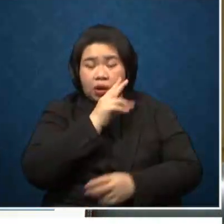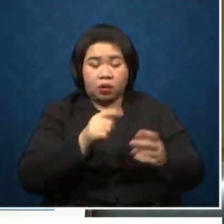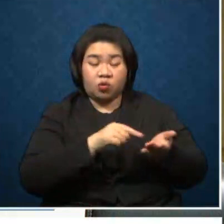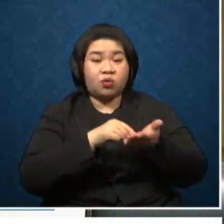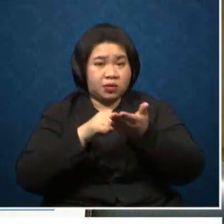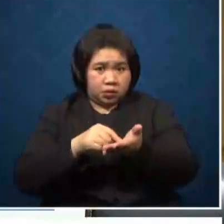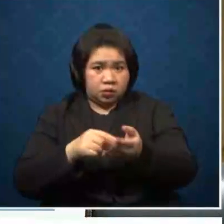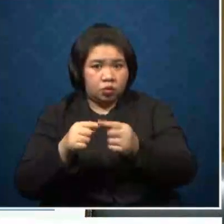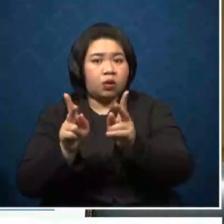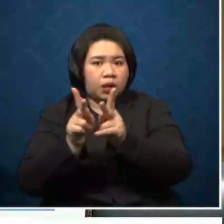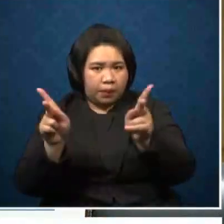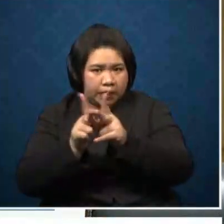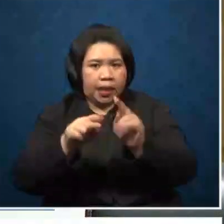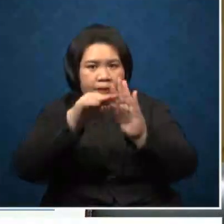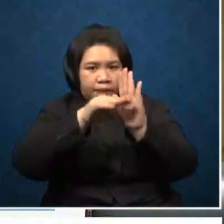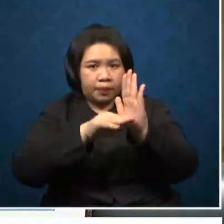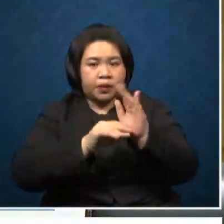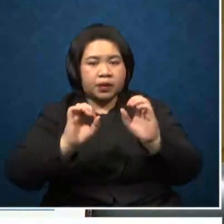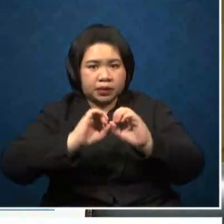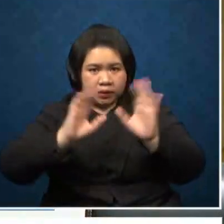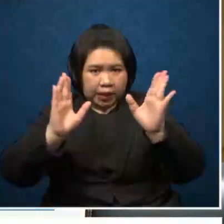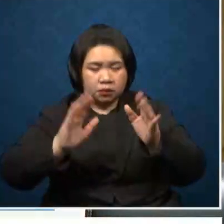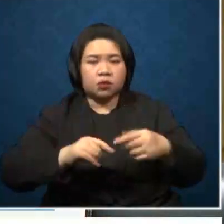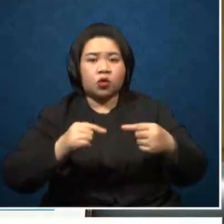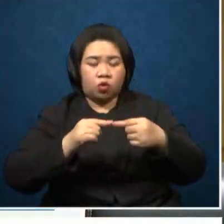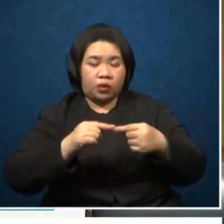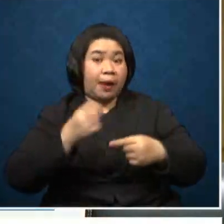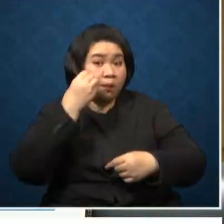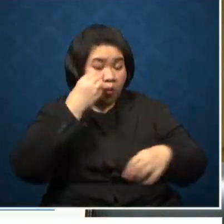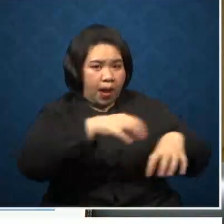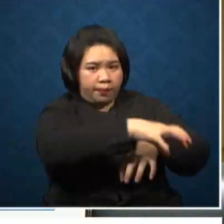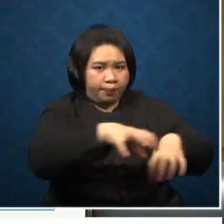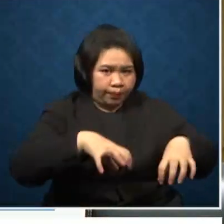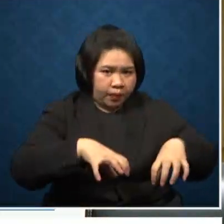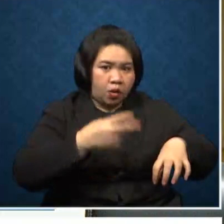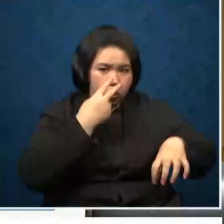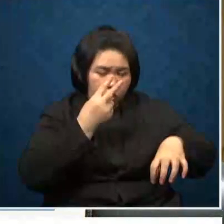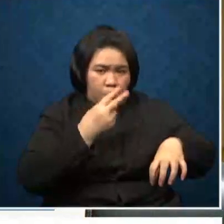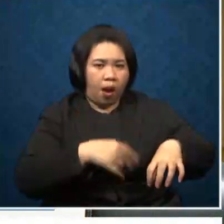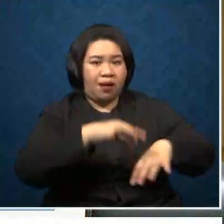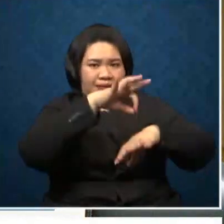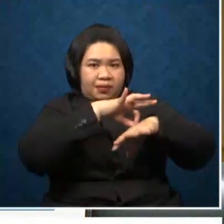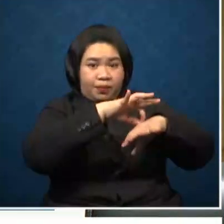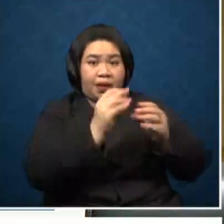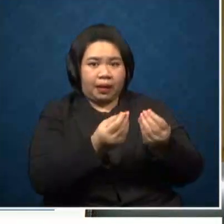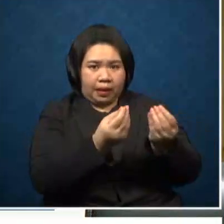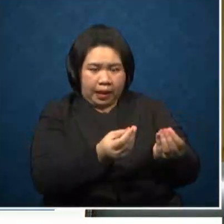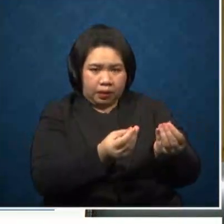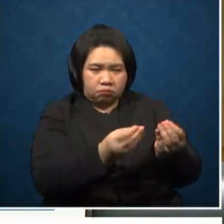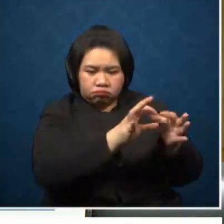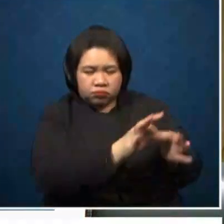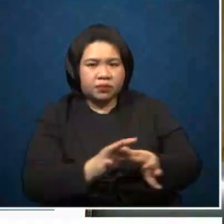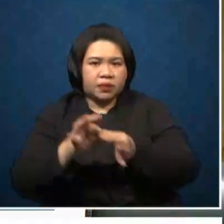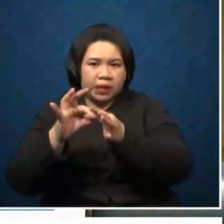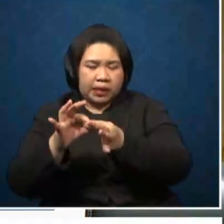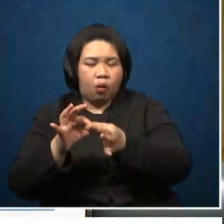ควรจะมีความชัดเจนว่าในแผนที่หมู่บ้านตำแหน่งของกรรมกรหมู่บ้านจะเชื่อมโยง